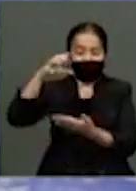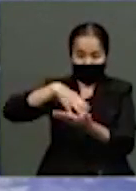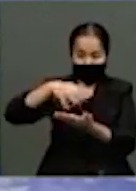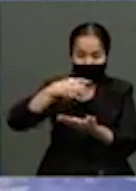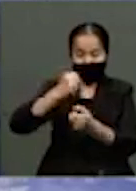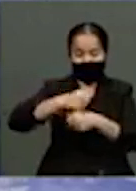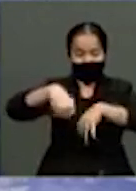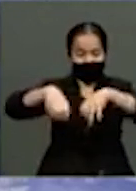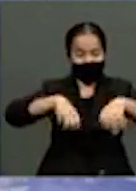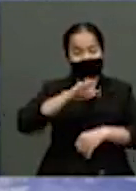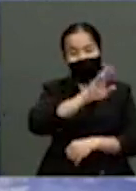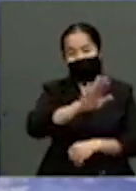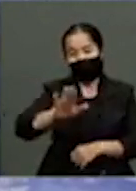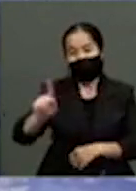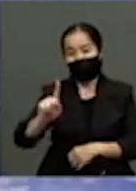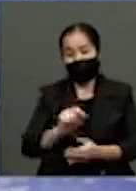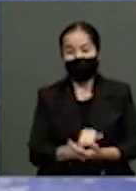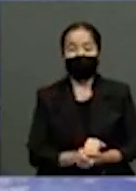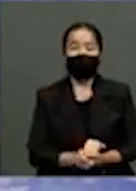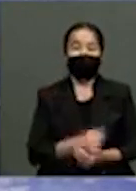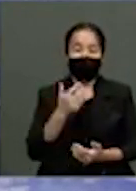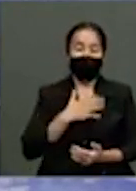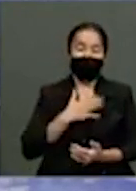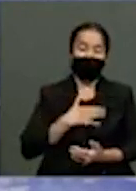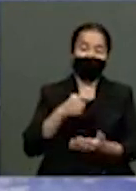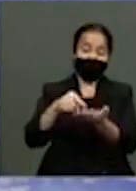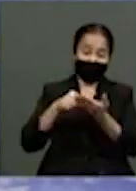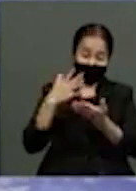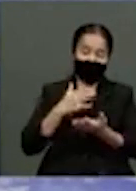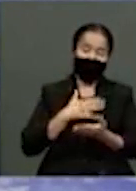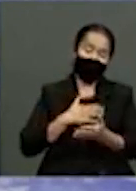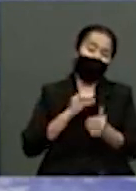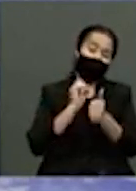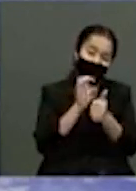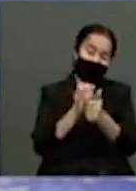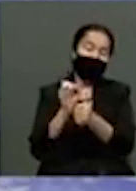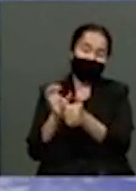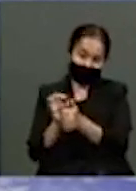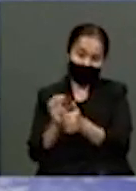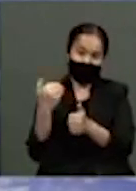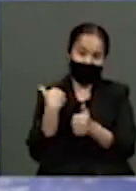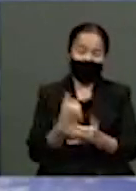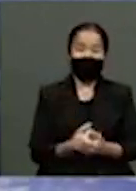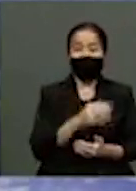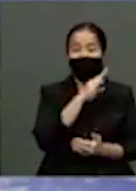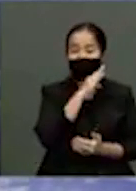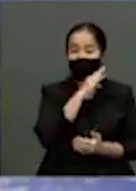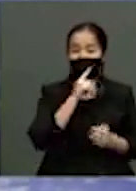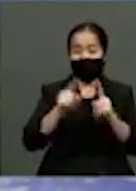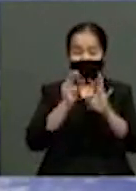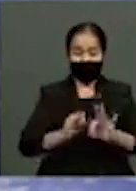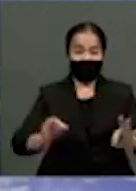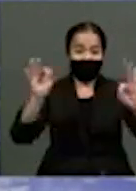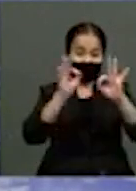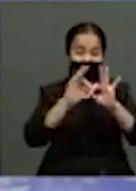การบริหารสถานการณ์อย่างไรแล้วเราก็ได้ชี้แนะแล้วก็มีข้อมูลต่างๆซึ่งถ้าสิ่งต่างๆที่สำคัญอะ